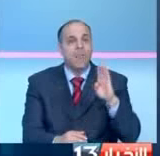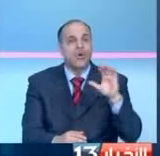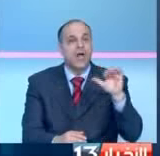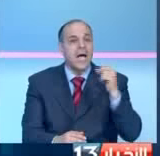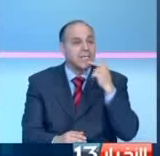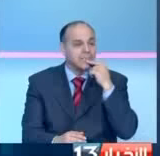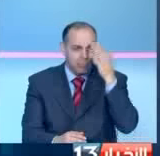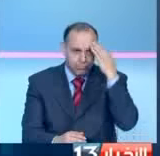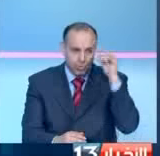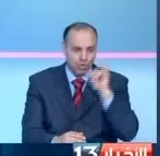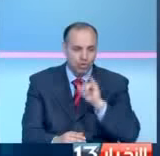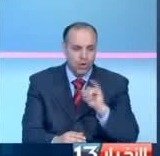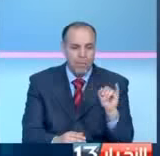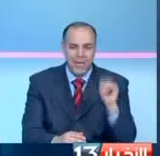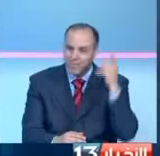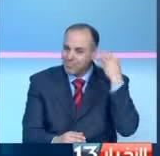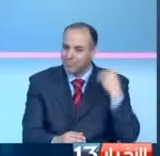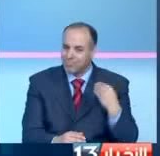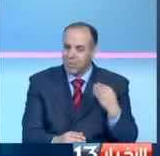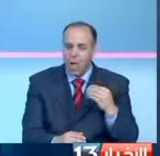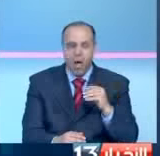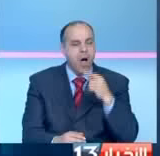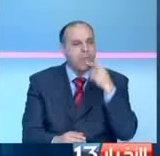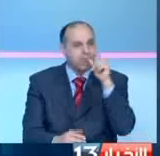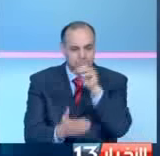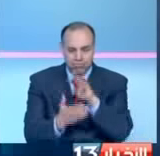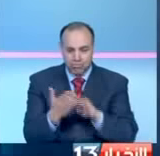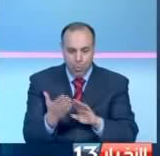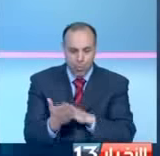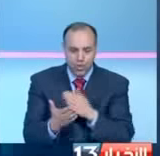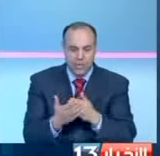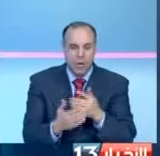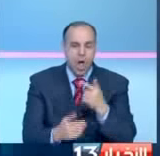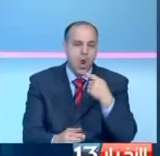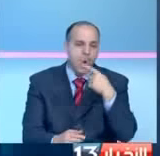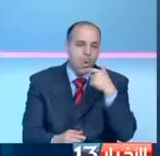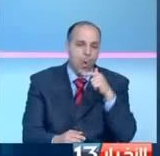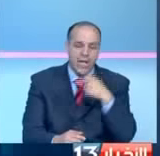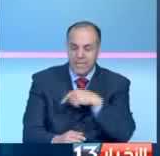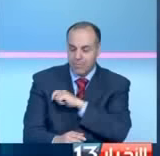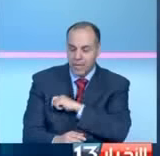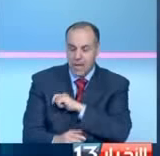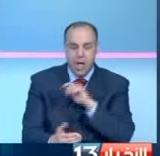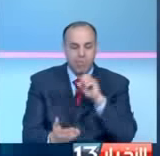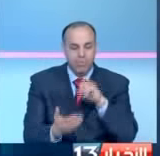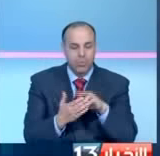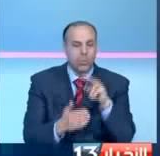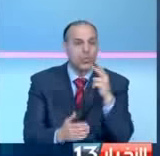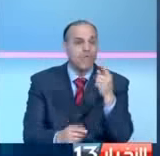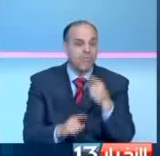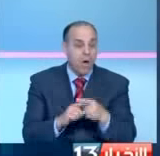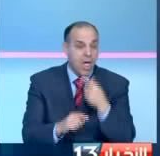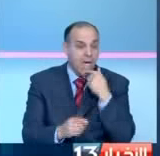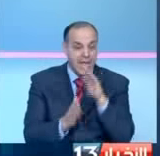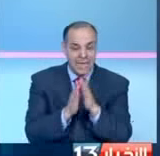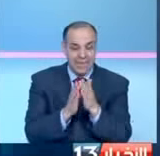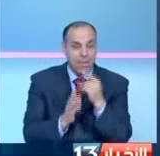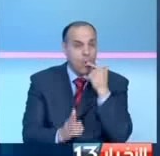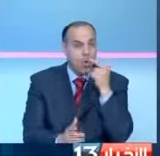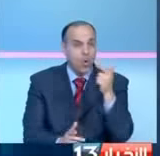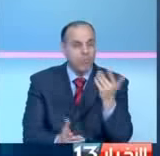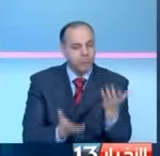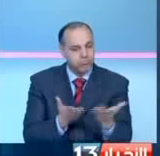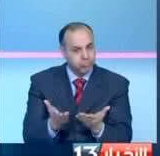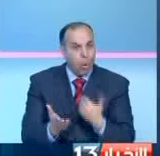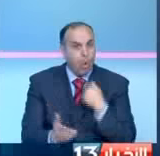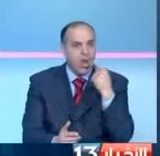التي لا تنسى. تم تقديم مختارات من أشعاره مترجمة إلى اللغة الإسبانية في الطبعة الثانية من كتابه، الكتاب الذي لقي